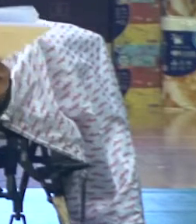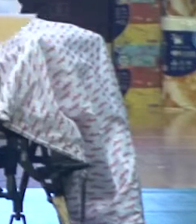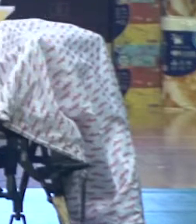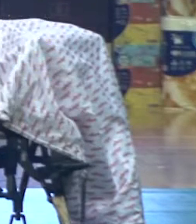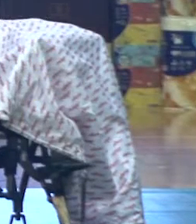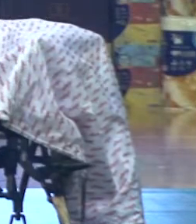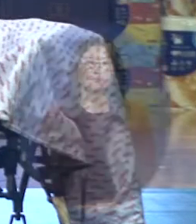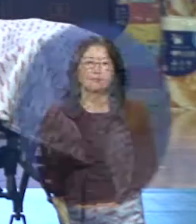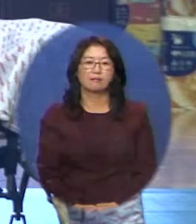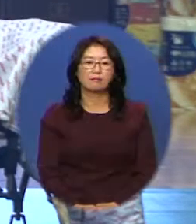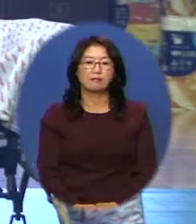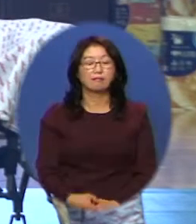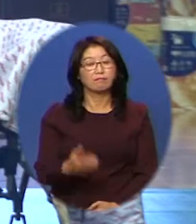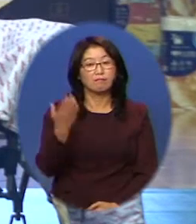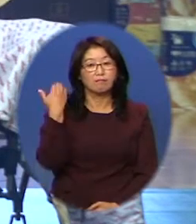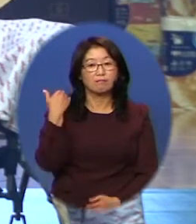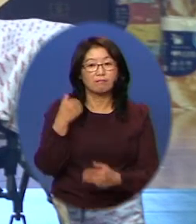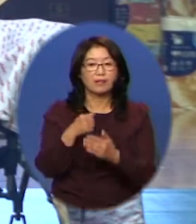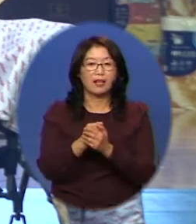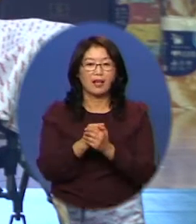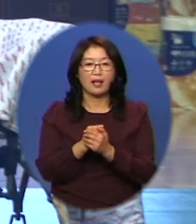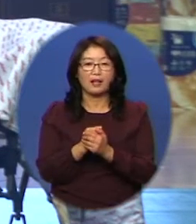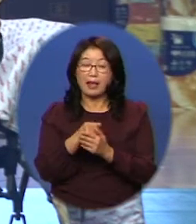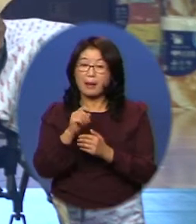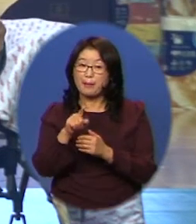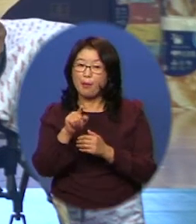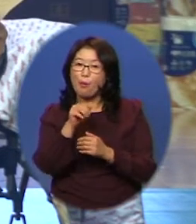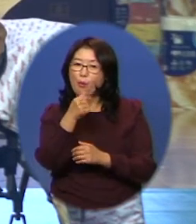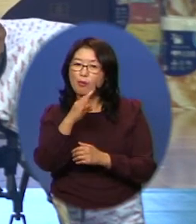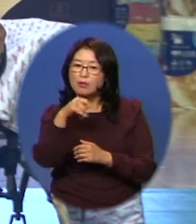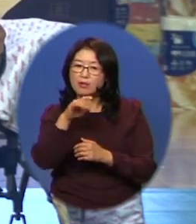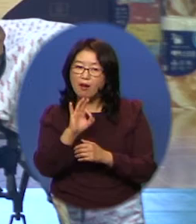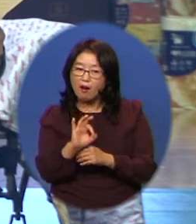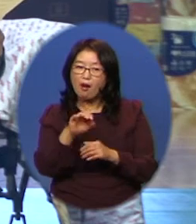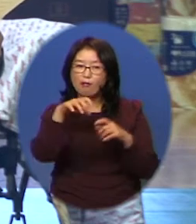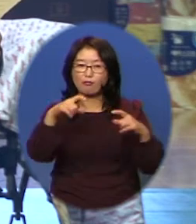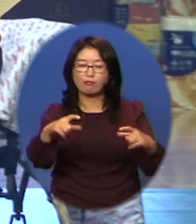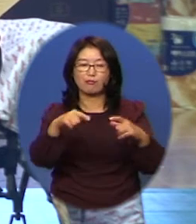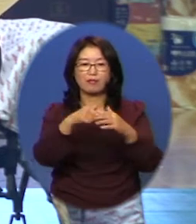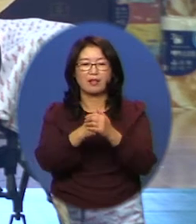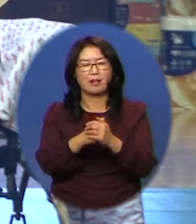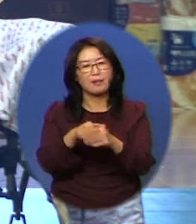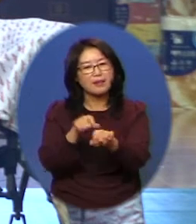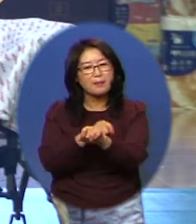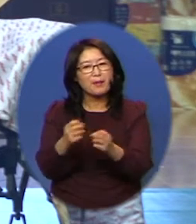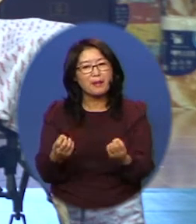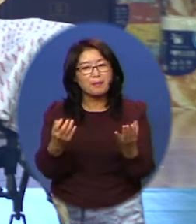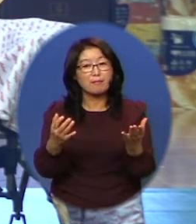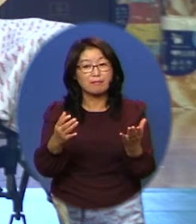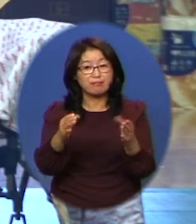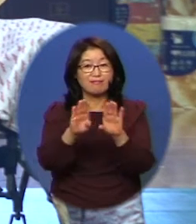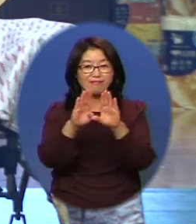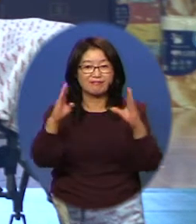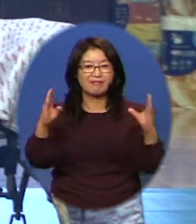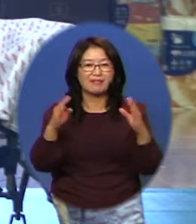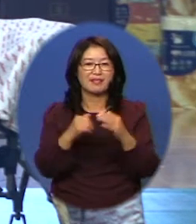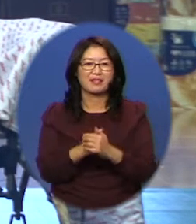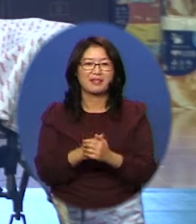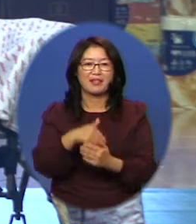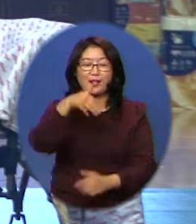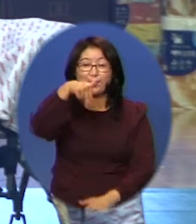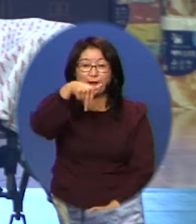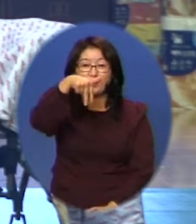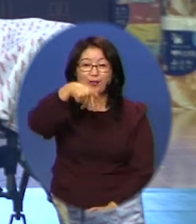지난 20일 홍성군의 홍주문화체육관에서는 특별한 행사가 열렸습니다. 줌바 댄스와 함께